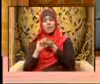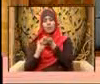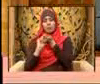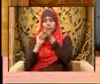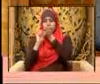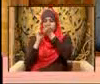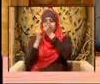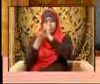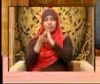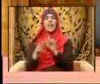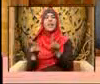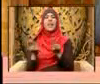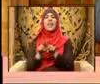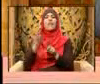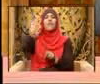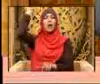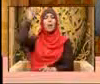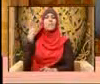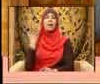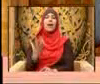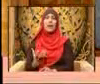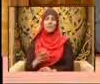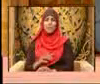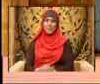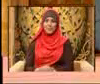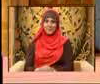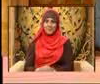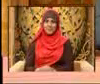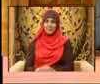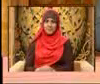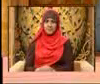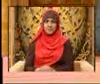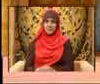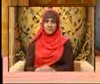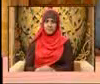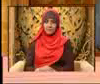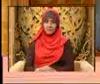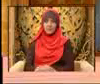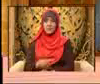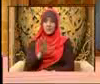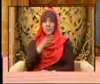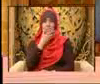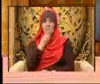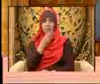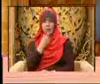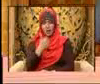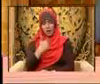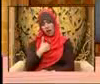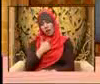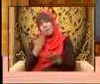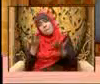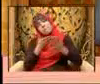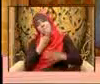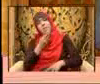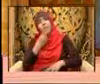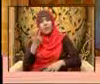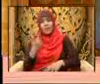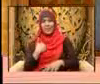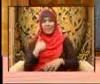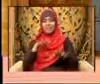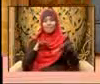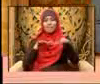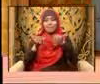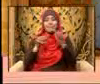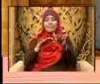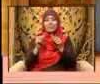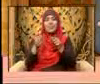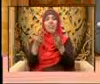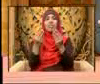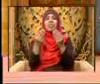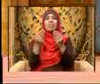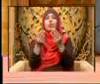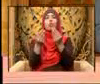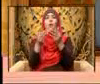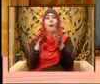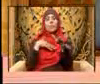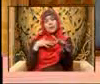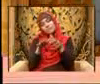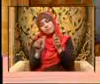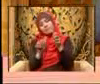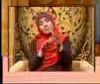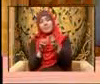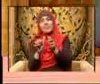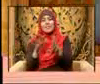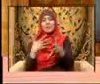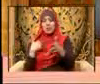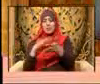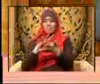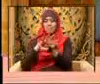ولذلك هذا الشكل لابد له من قالب، يعني إنسان بشي يشكل حاجة بشي يشد طين، لأنه الإنسان من الطين ومن